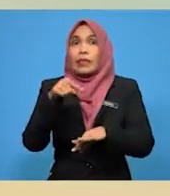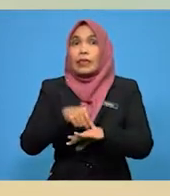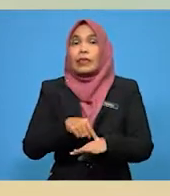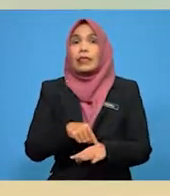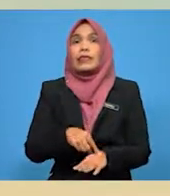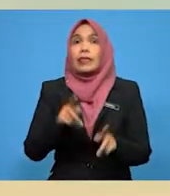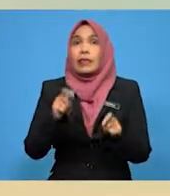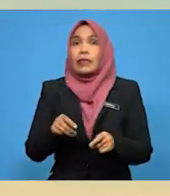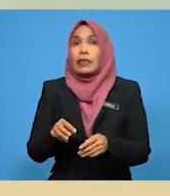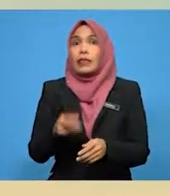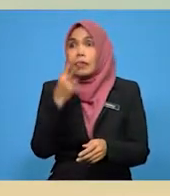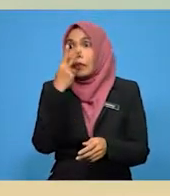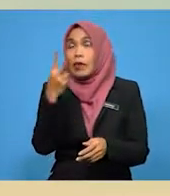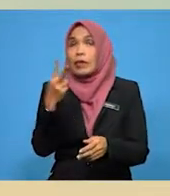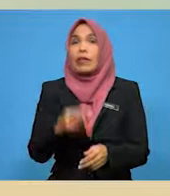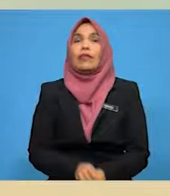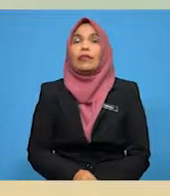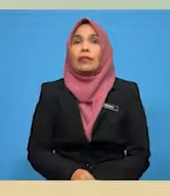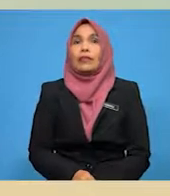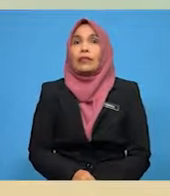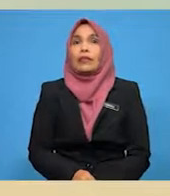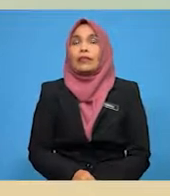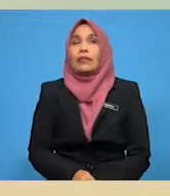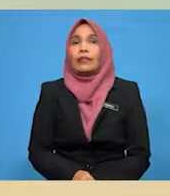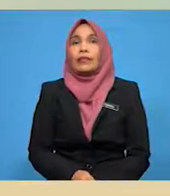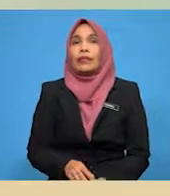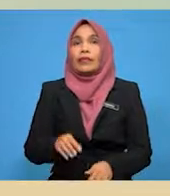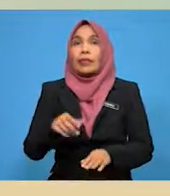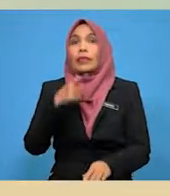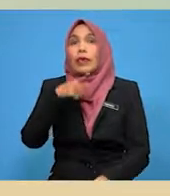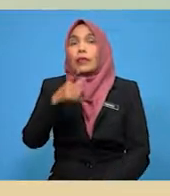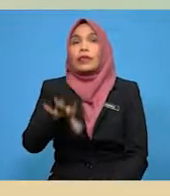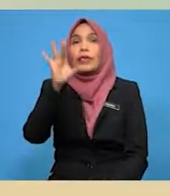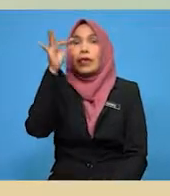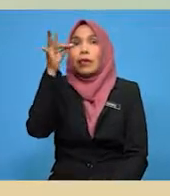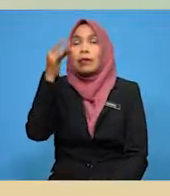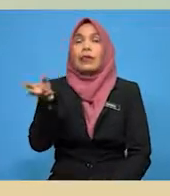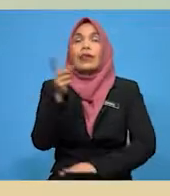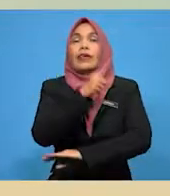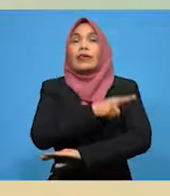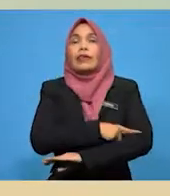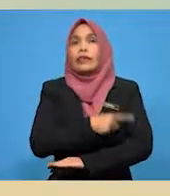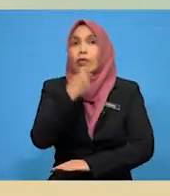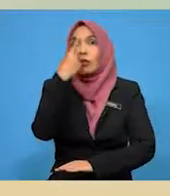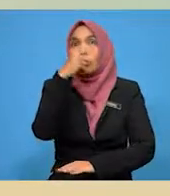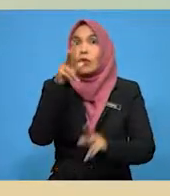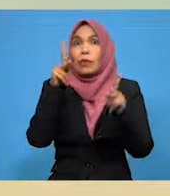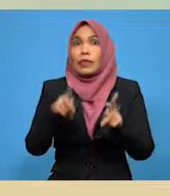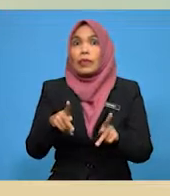secara konsisten selama 18 hari untuk memastikan pertumbuhan embrio yang optimum.